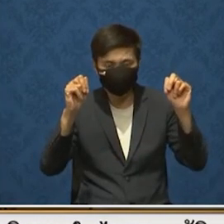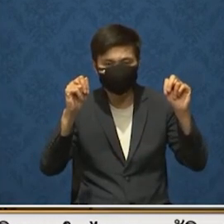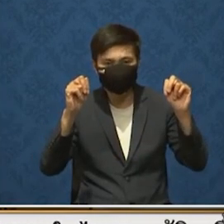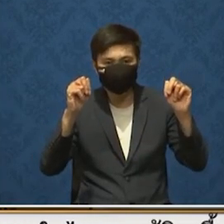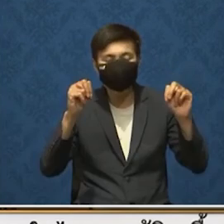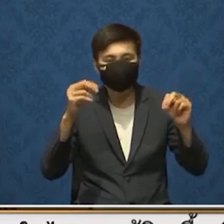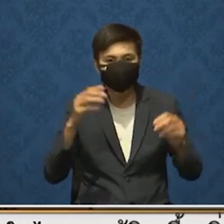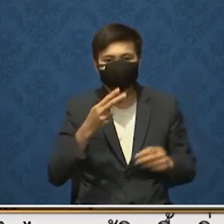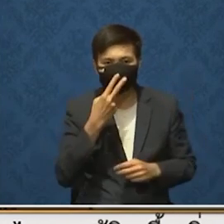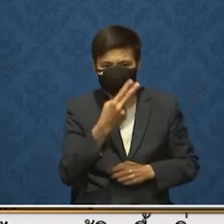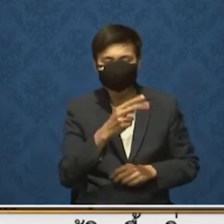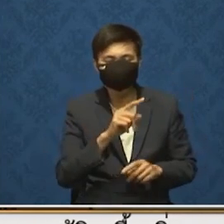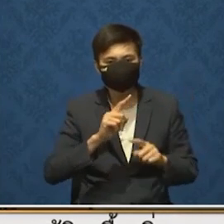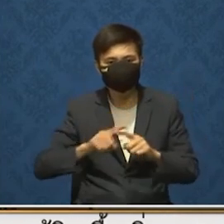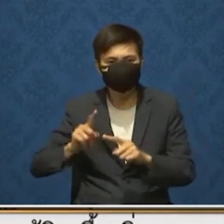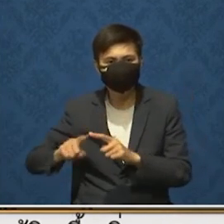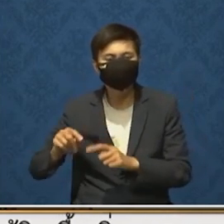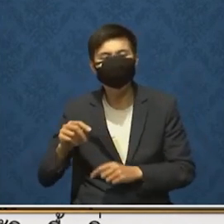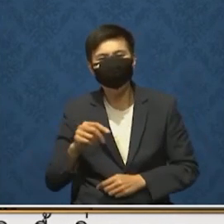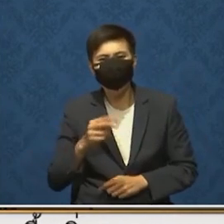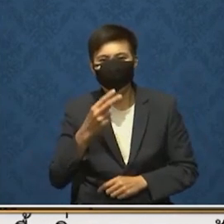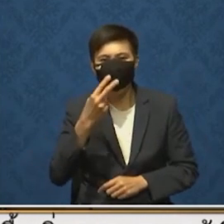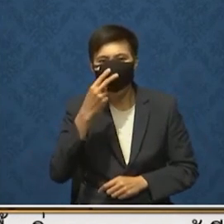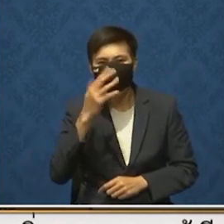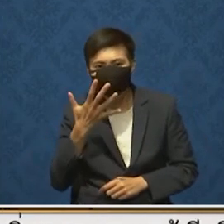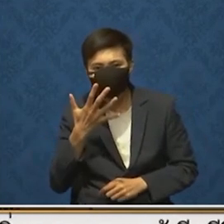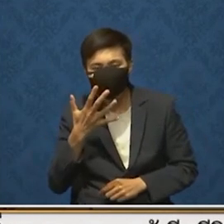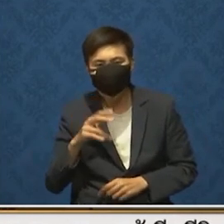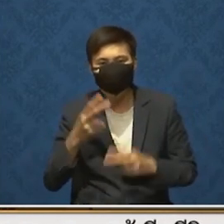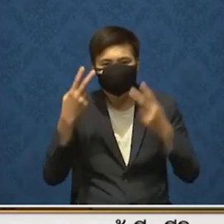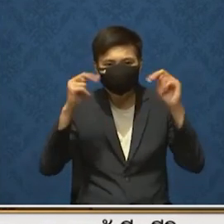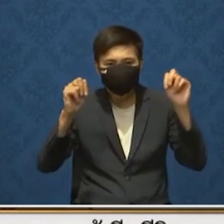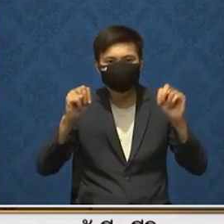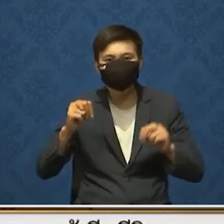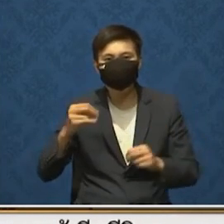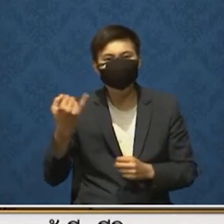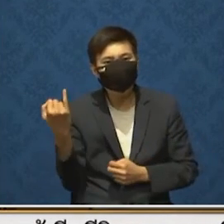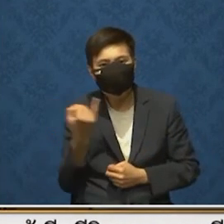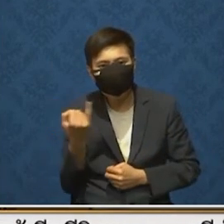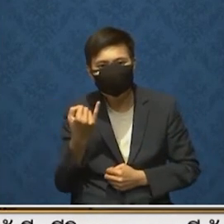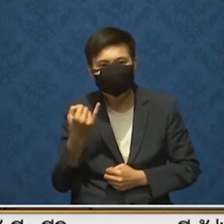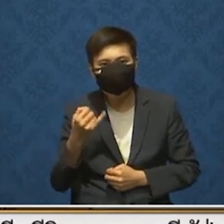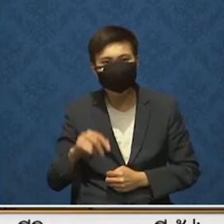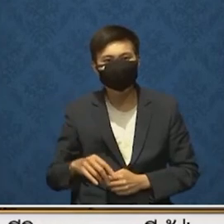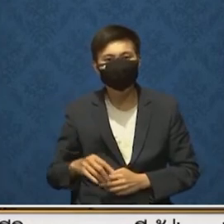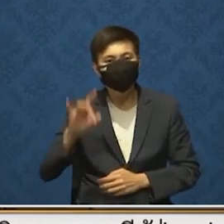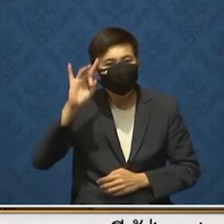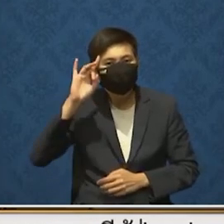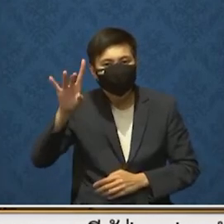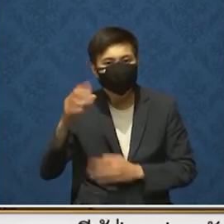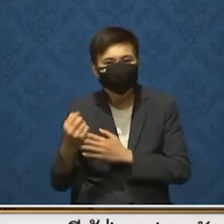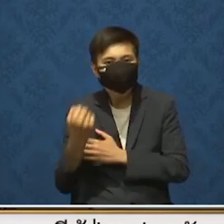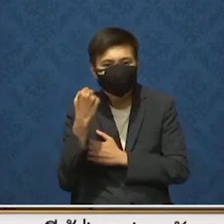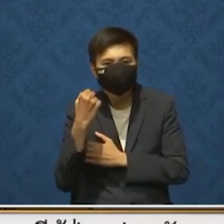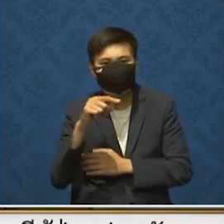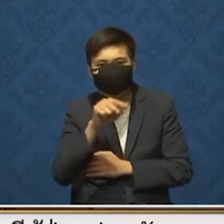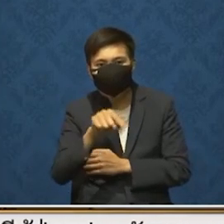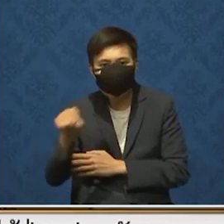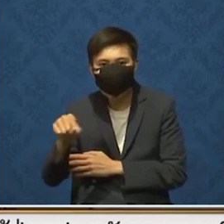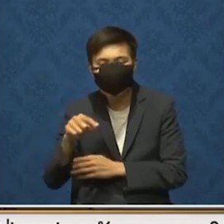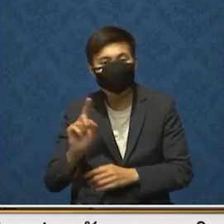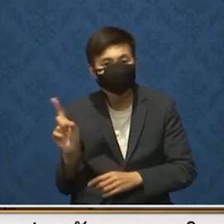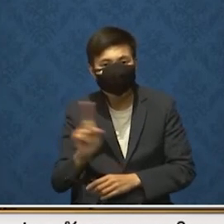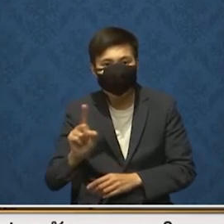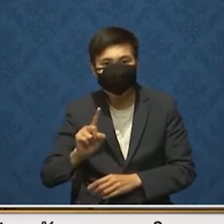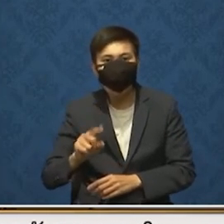ีคนไหนที่เร็วสามนะขาดพระวะผู้นำบ้ามนาจอย่นี้เลยนะครับ ไปไหนก็ถูขบไล